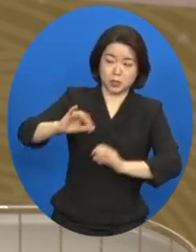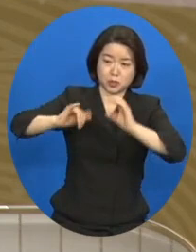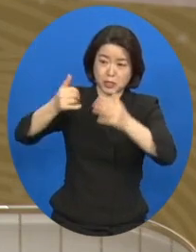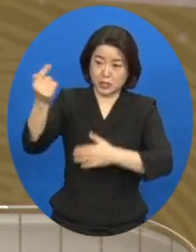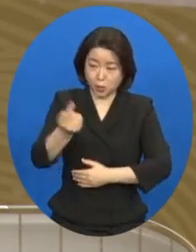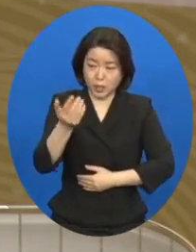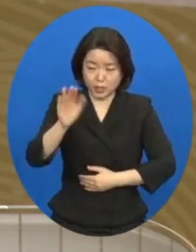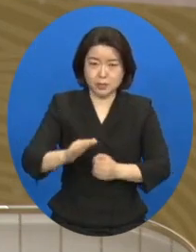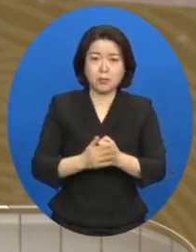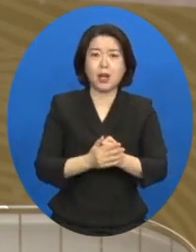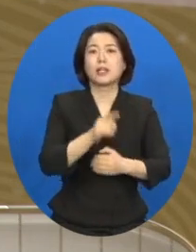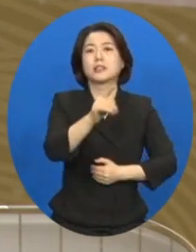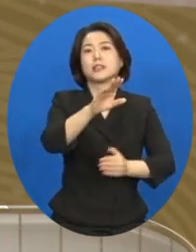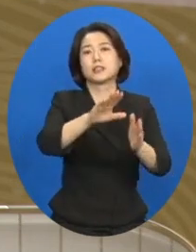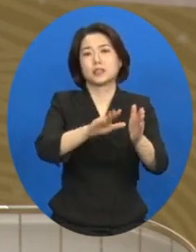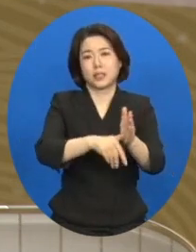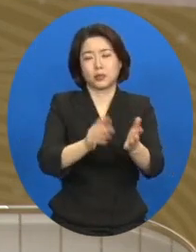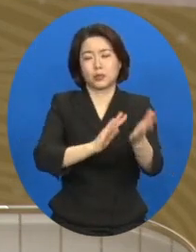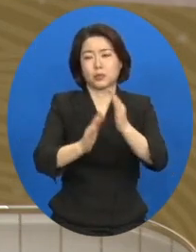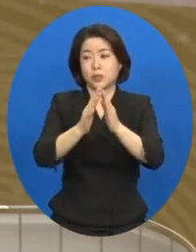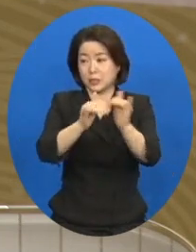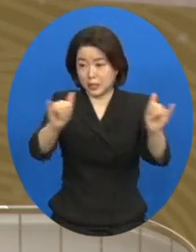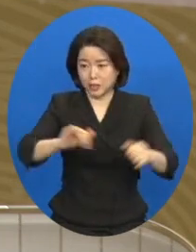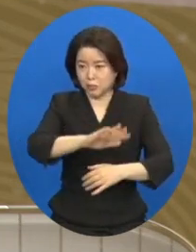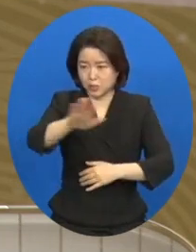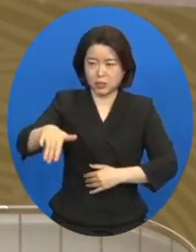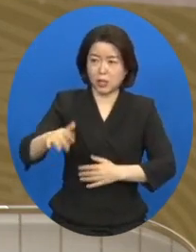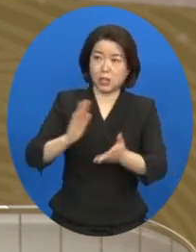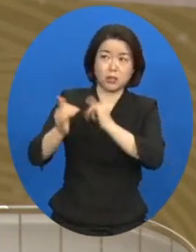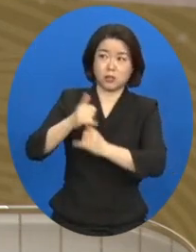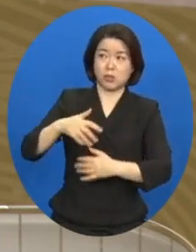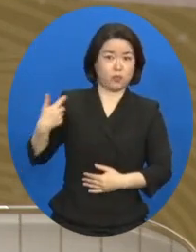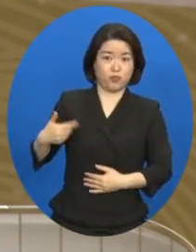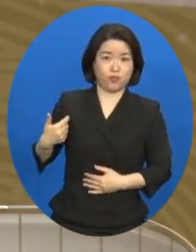그때도 사람들은 예수님을 몰라봤다는 거예요.